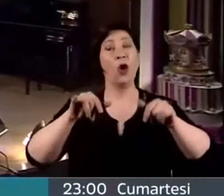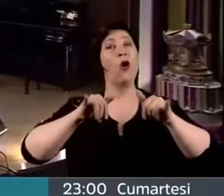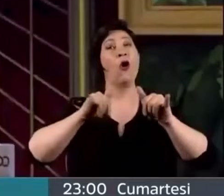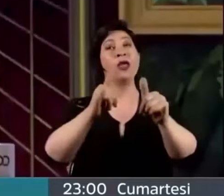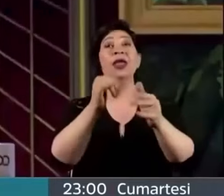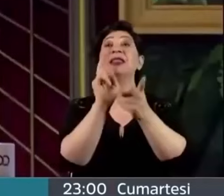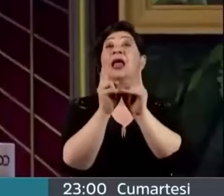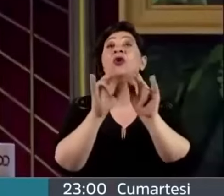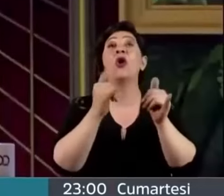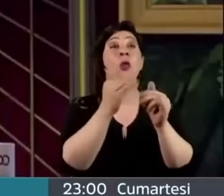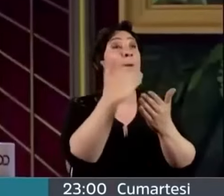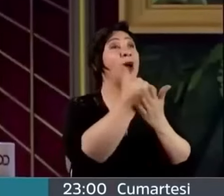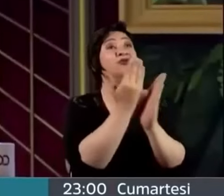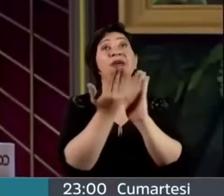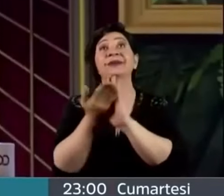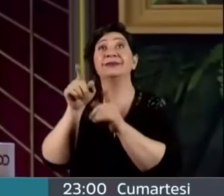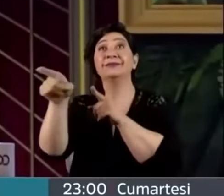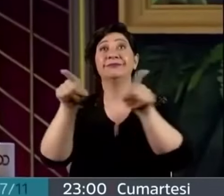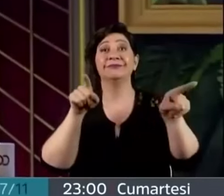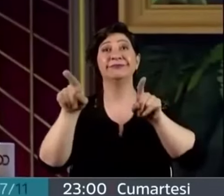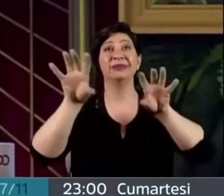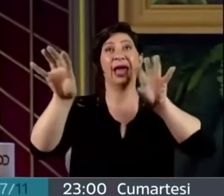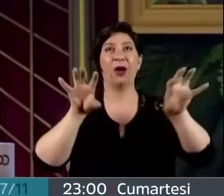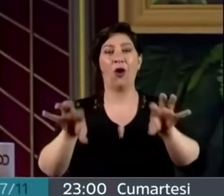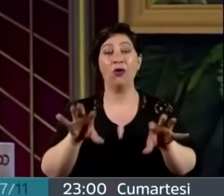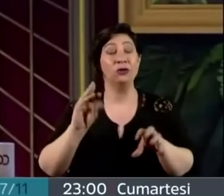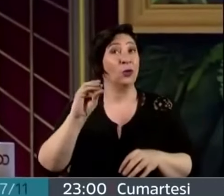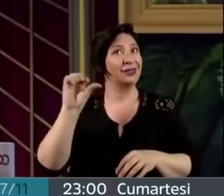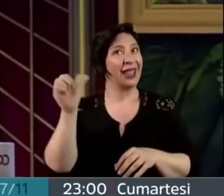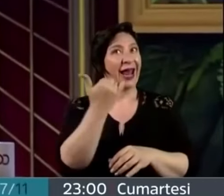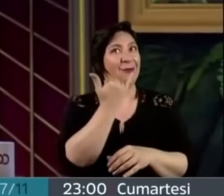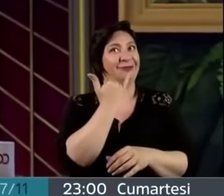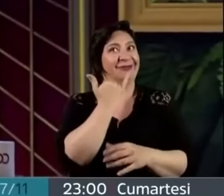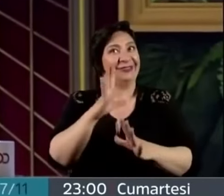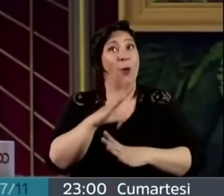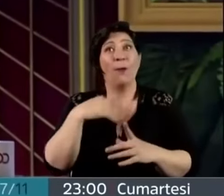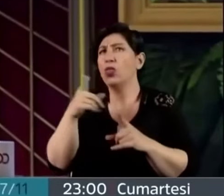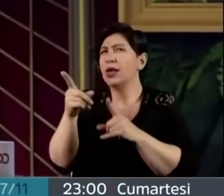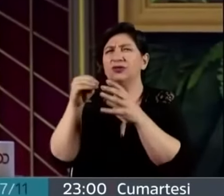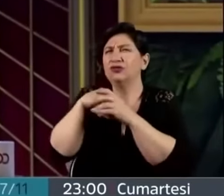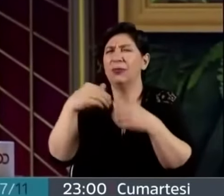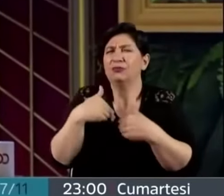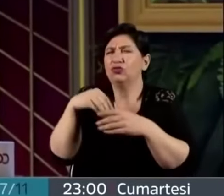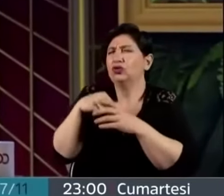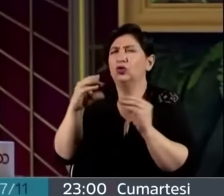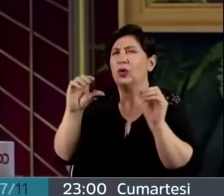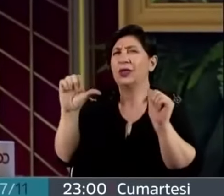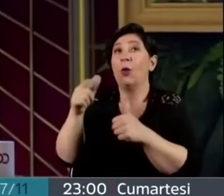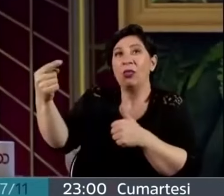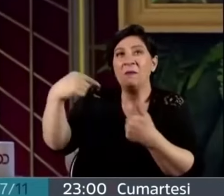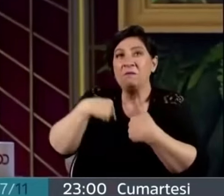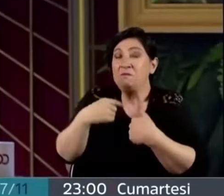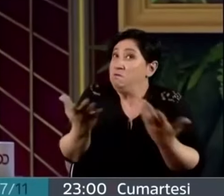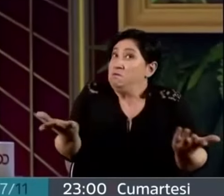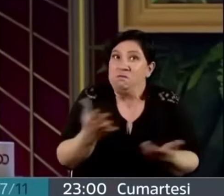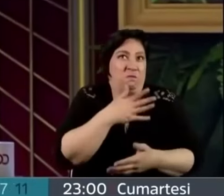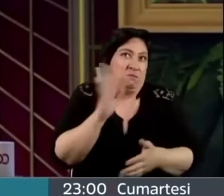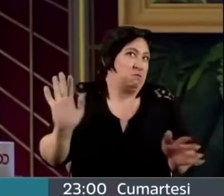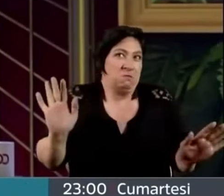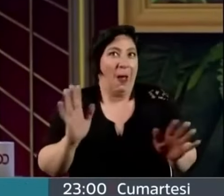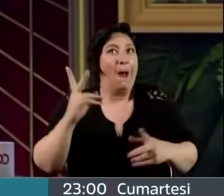oynanan oyunların bir parçası. Çok değerli konuklarım var. Ben onları çok değerli buluyorum. Onların beni nasıl bulduklarını